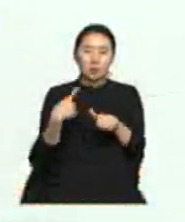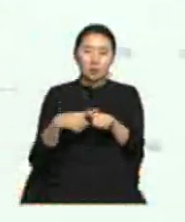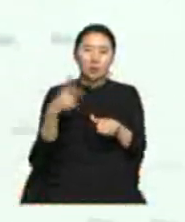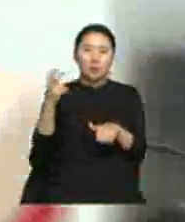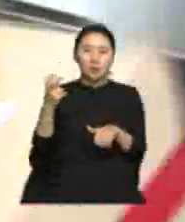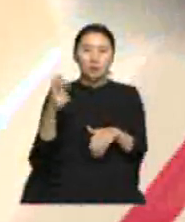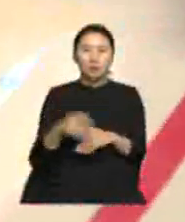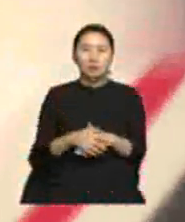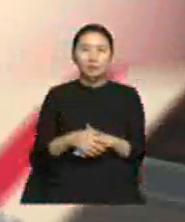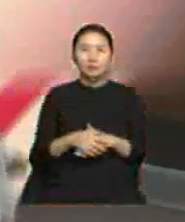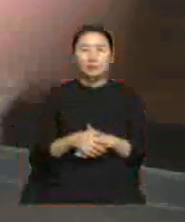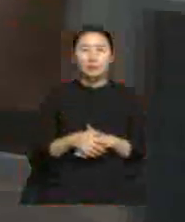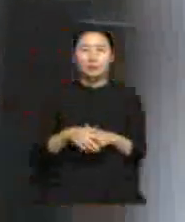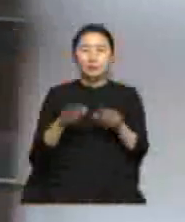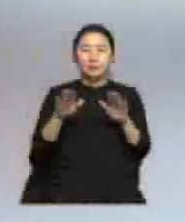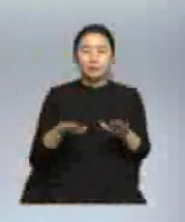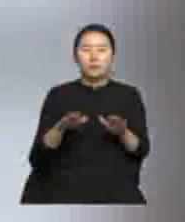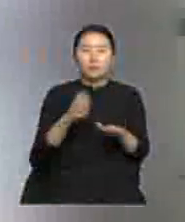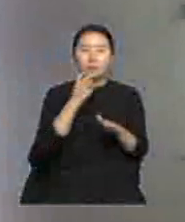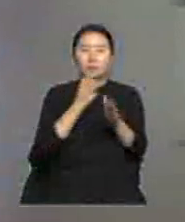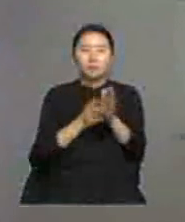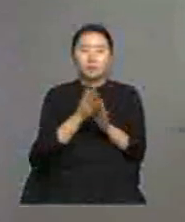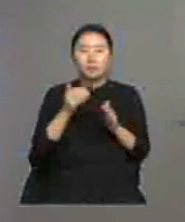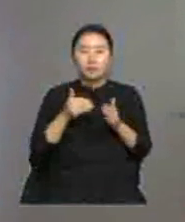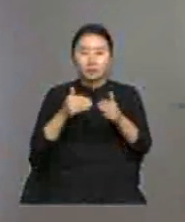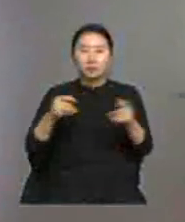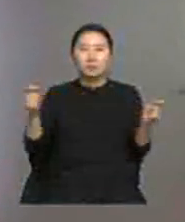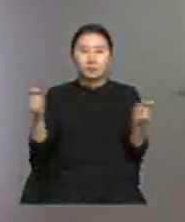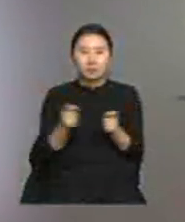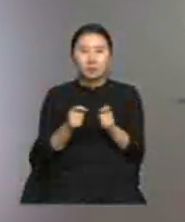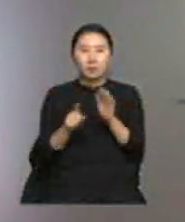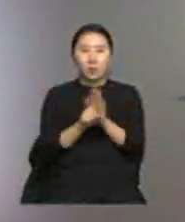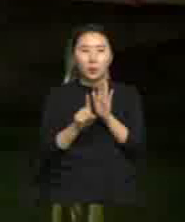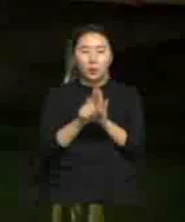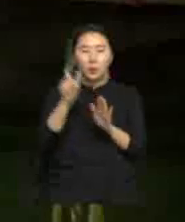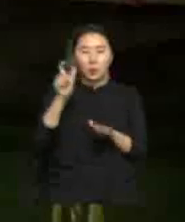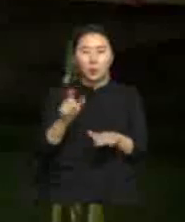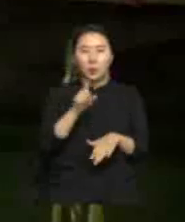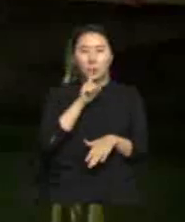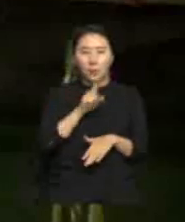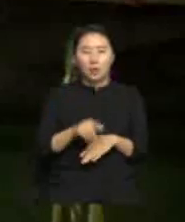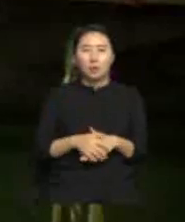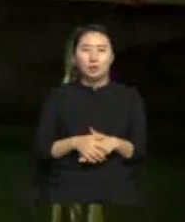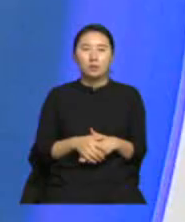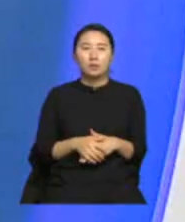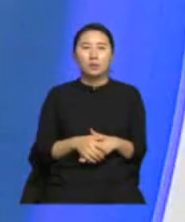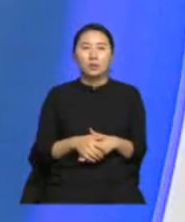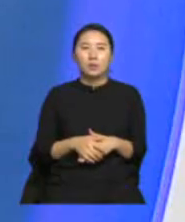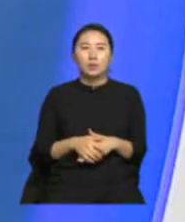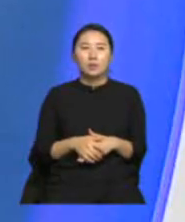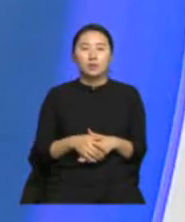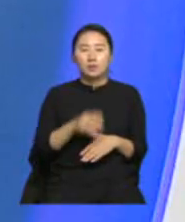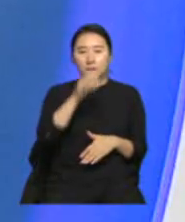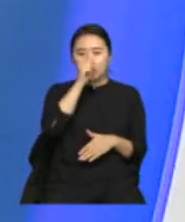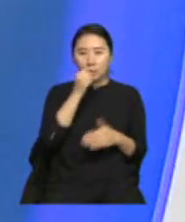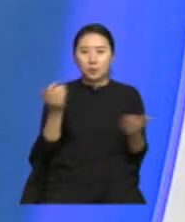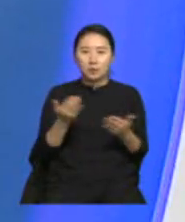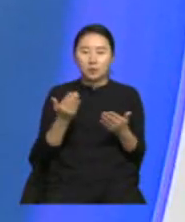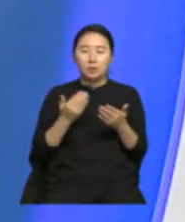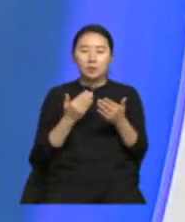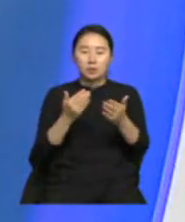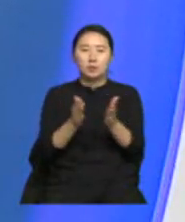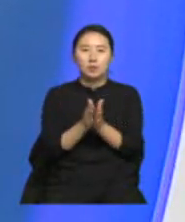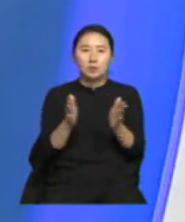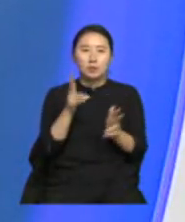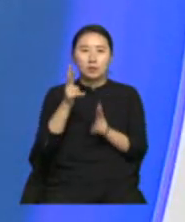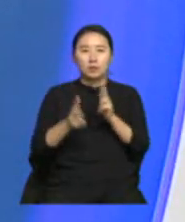있습니다. 이에 대해 현재 서울시는 절차 간소화와 홍보를 강화하고 있다고 밝혔는데요. 좋은 취지로 시작했던